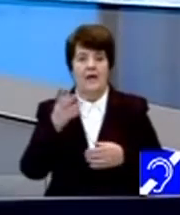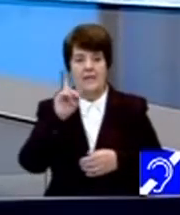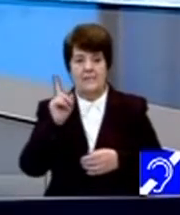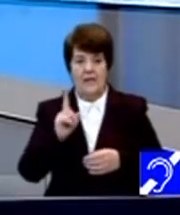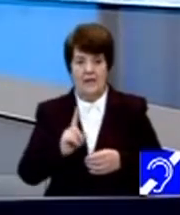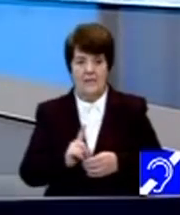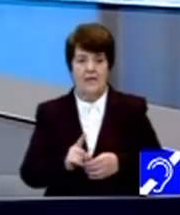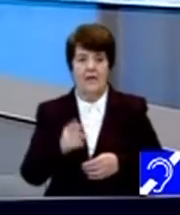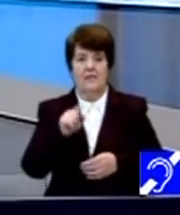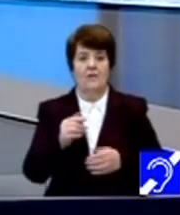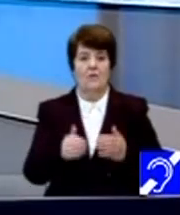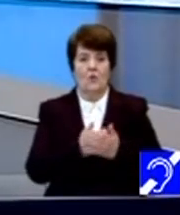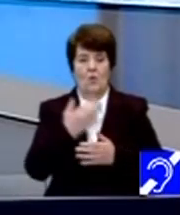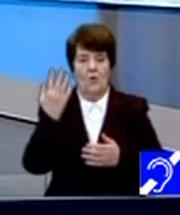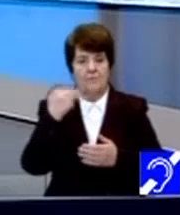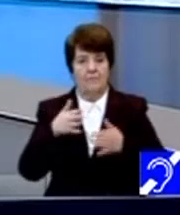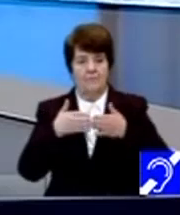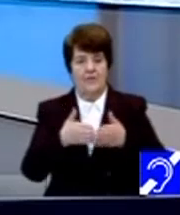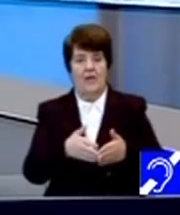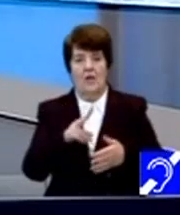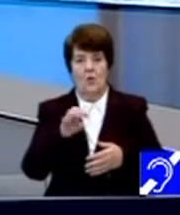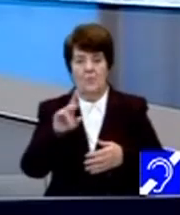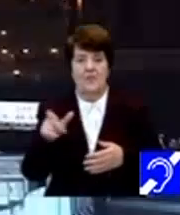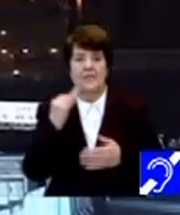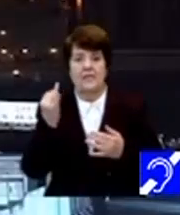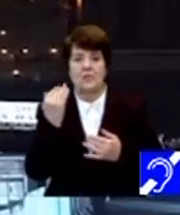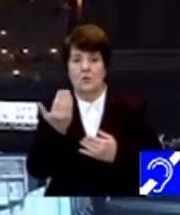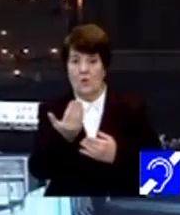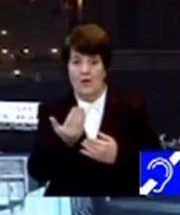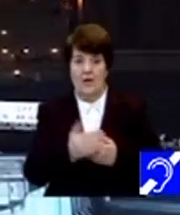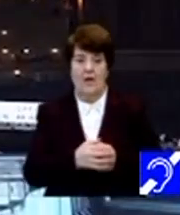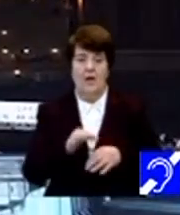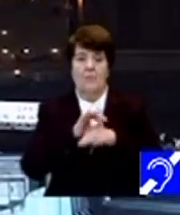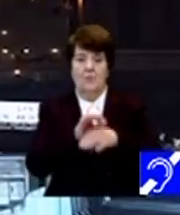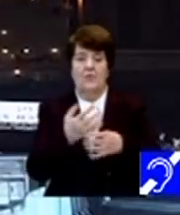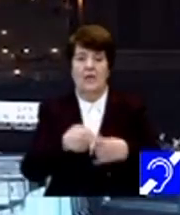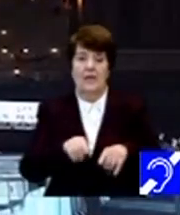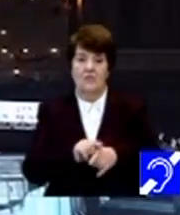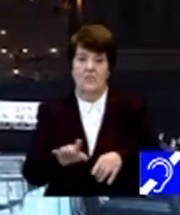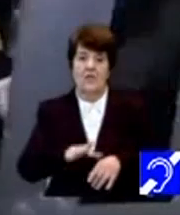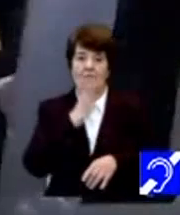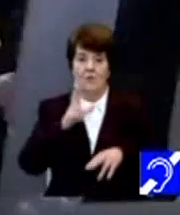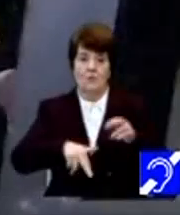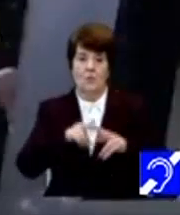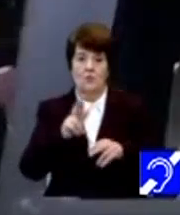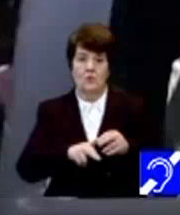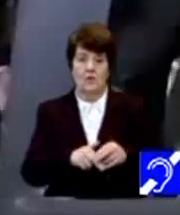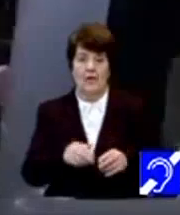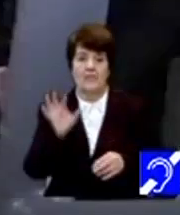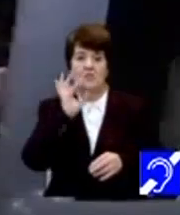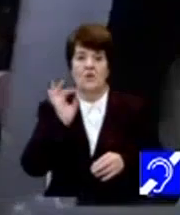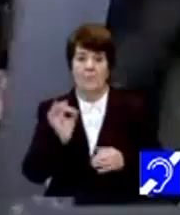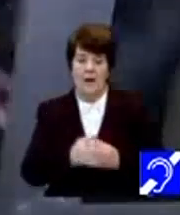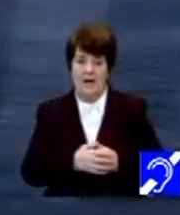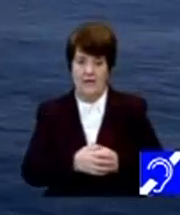Marina militară israeliană a recepționat cea mai modernă navă de luptă din istoria sa. Corveta purtătoare de rachete SAR-6 a fost construită